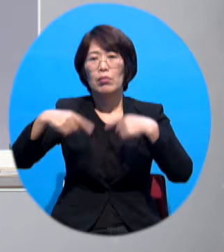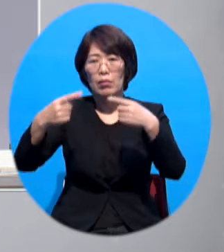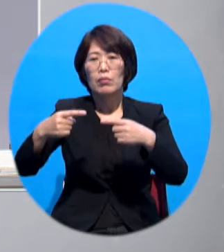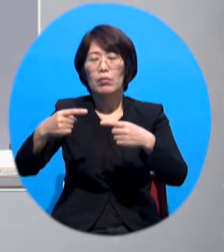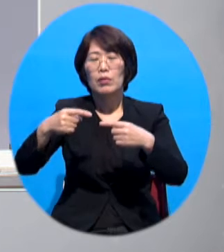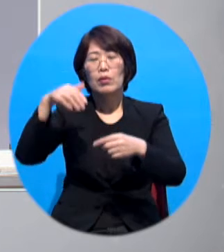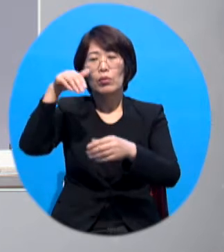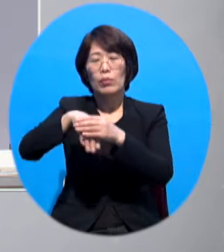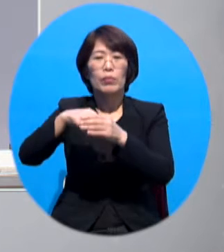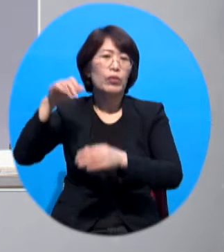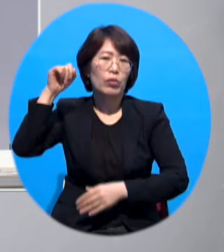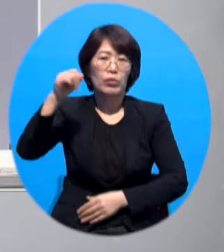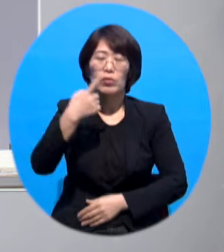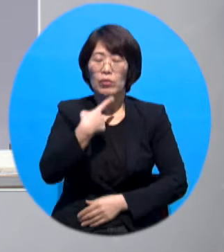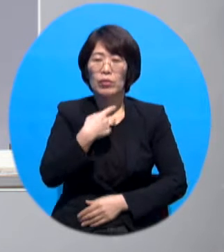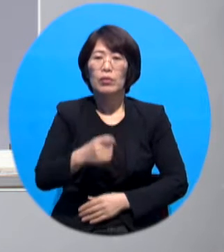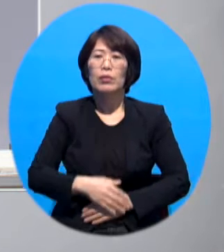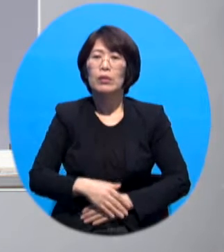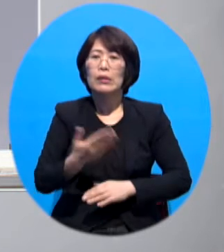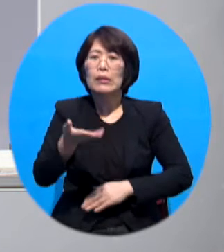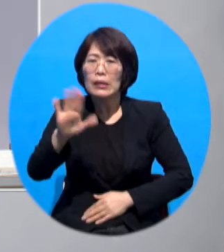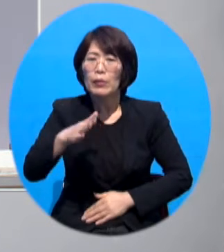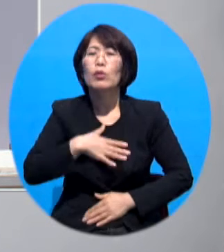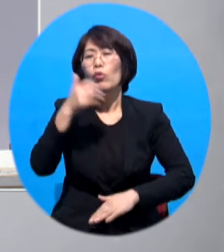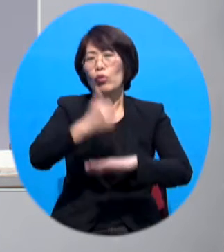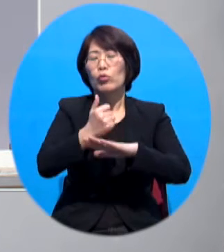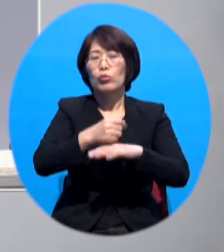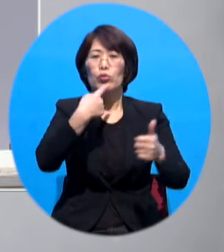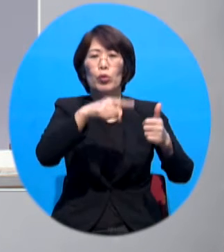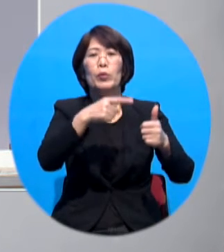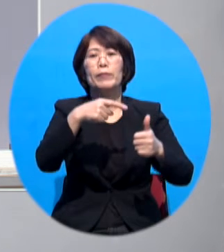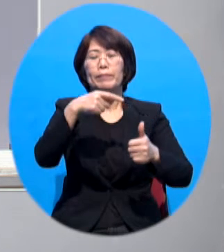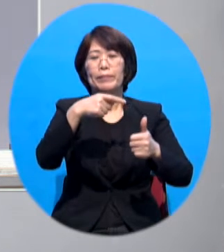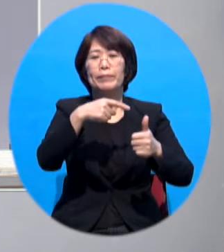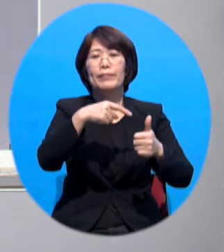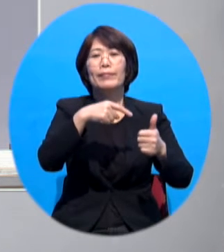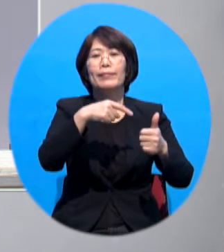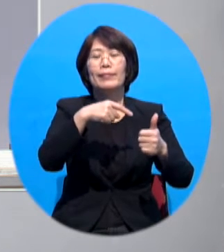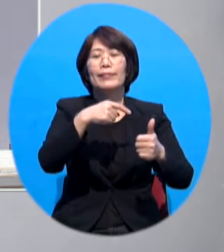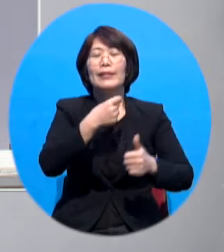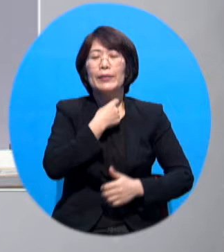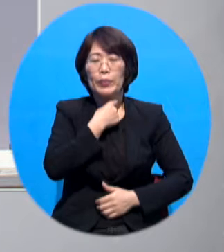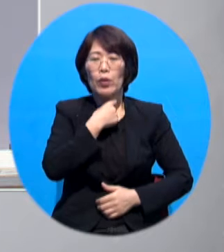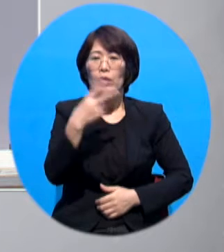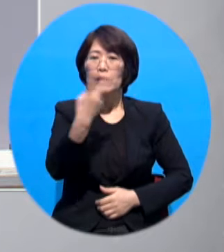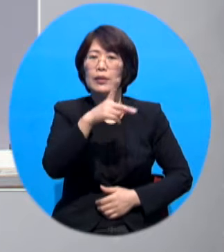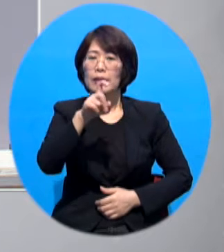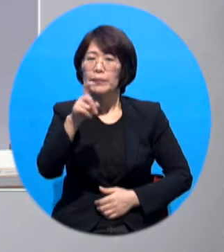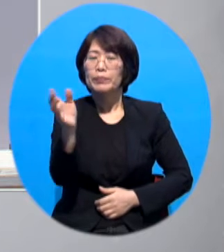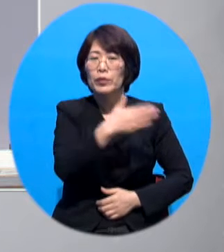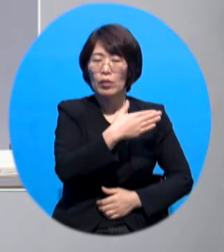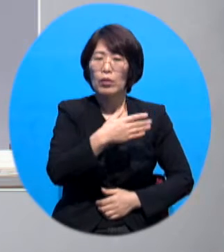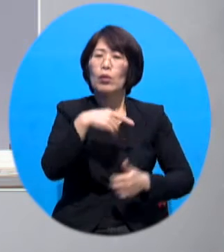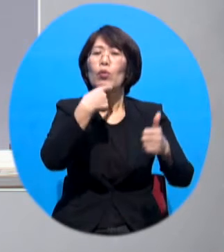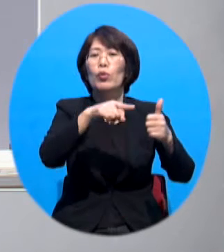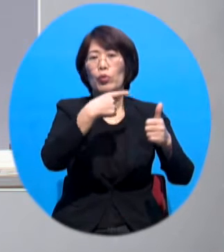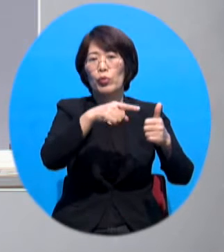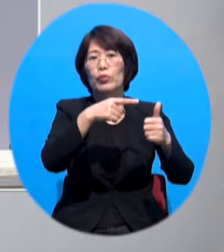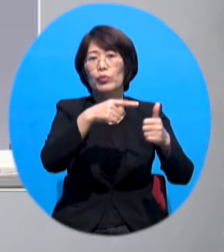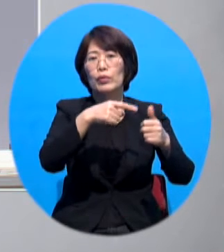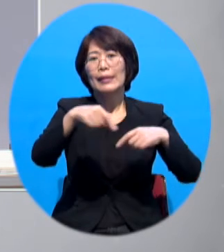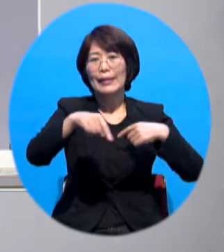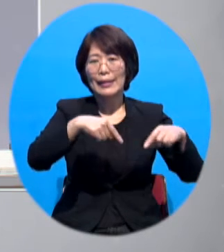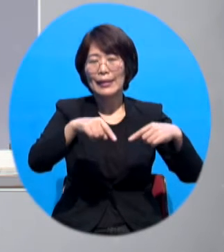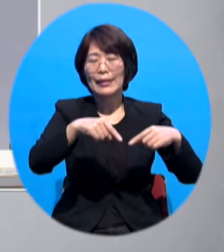그러나 결국 저의 소임은 교육 이라고 생각하고 교육자치 가 시작된 2010년부터 저는 교육이 자치